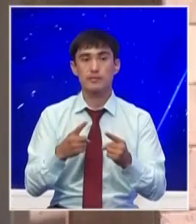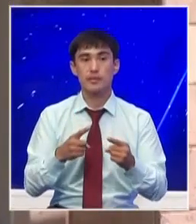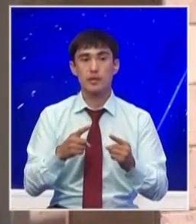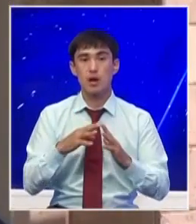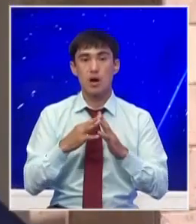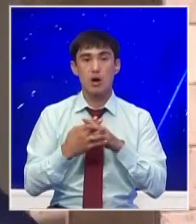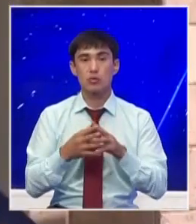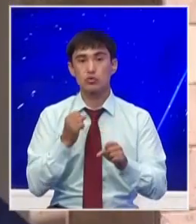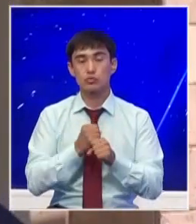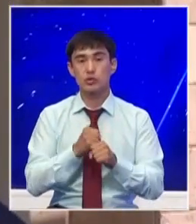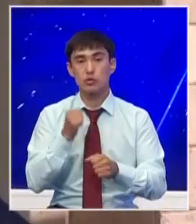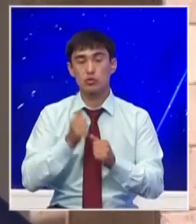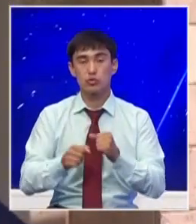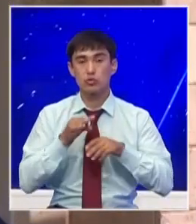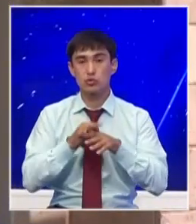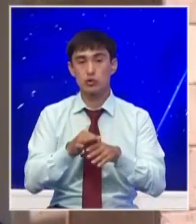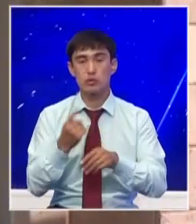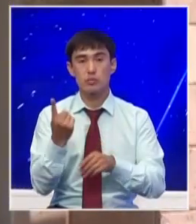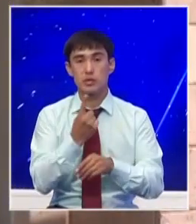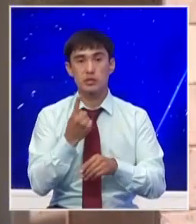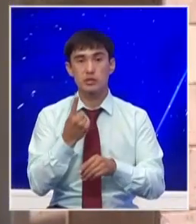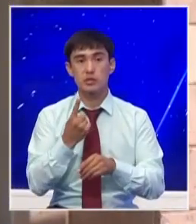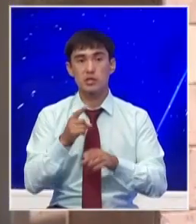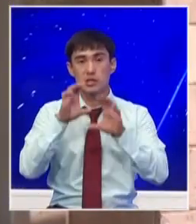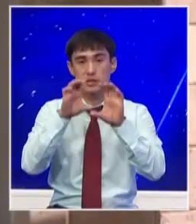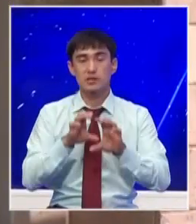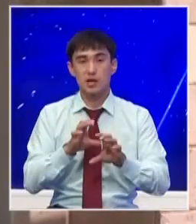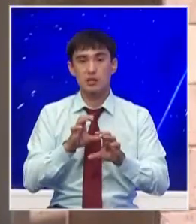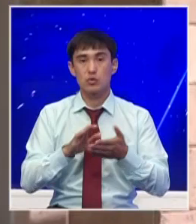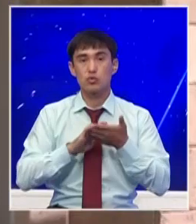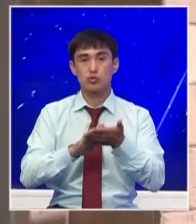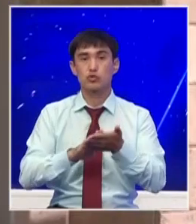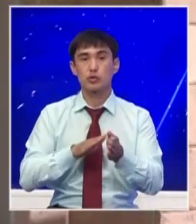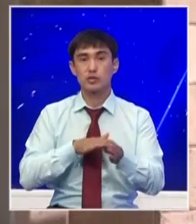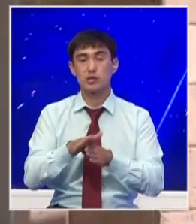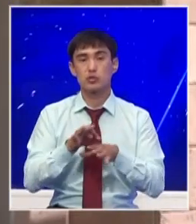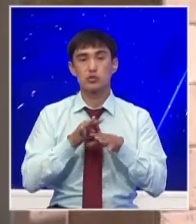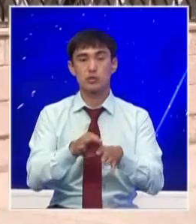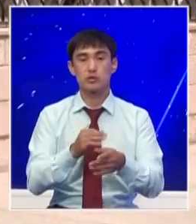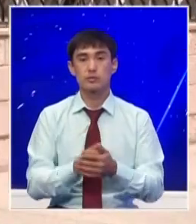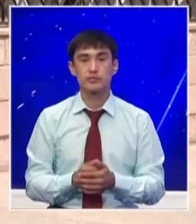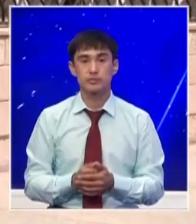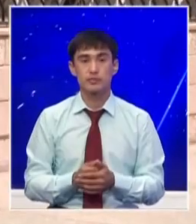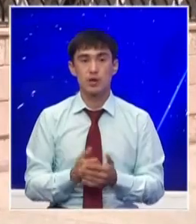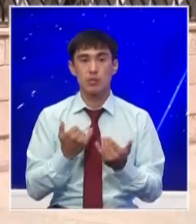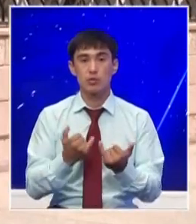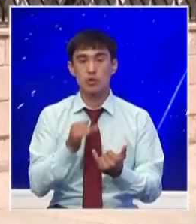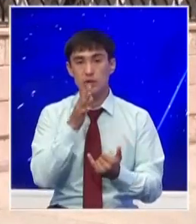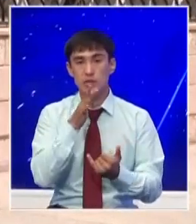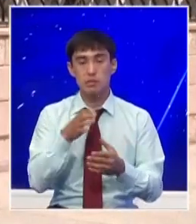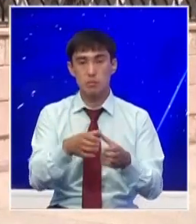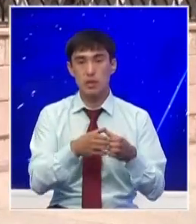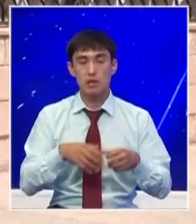жұмыстары күнделікті жүргізіледі. Бұл ең біріншіден жеке және заң тұлғалардың өтініштеріне сәйкес жүргізіледі. Бүгінгі таңда